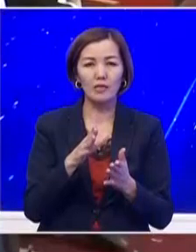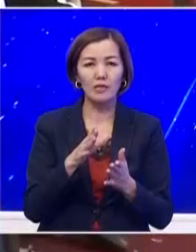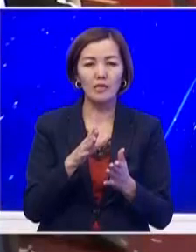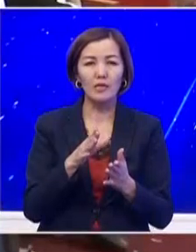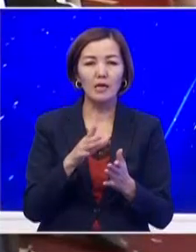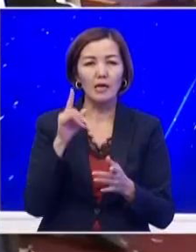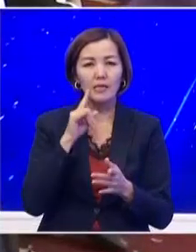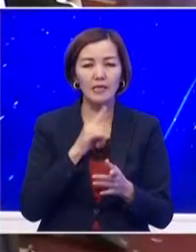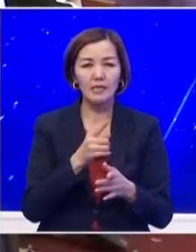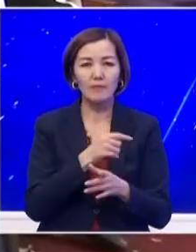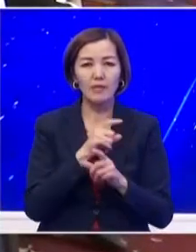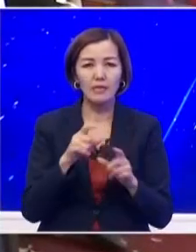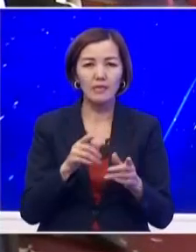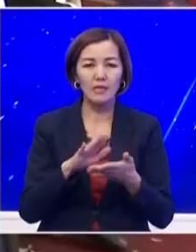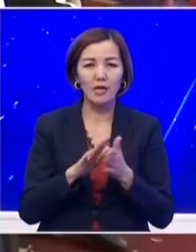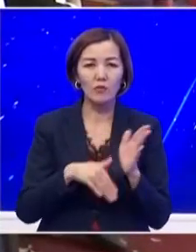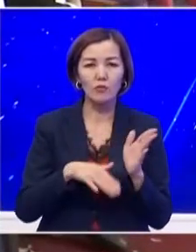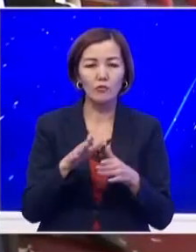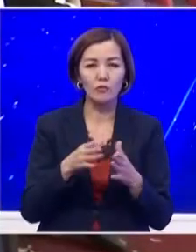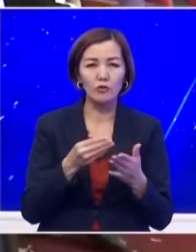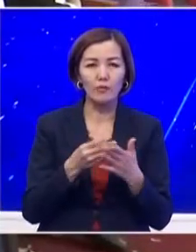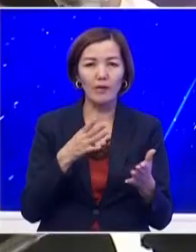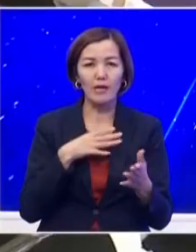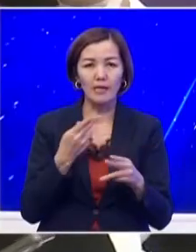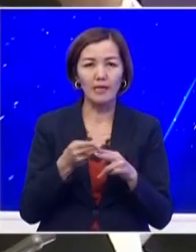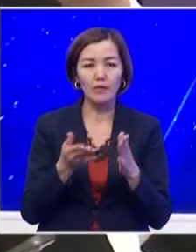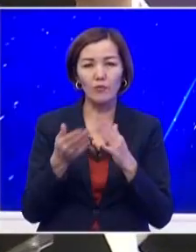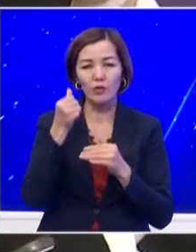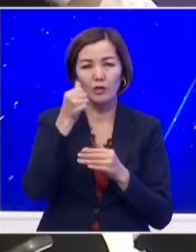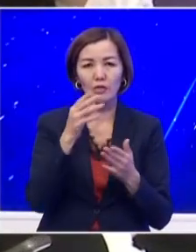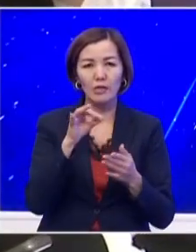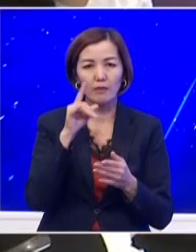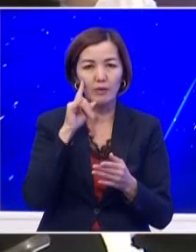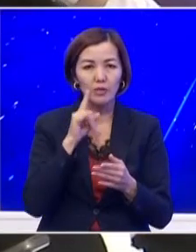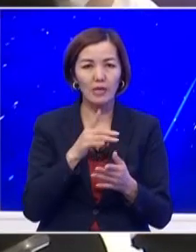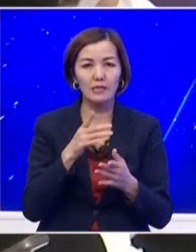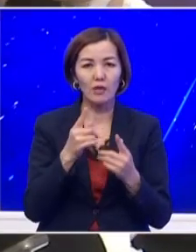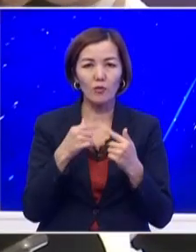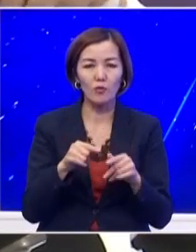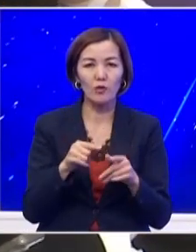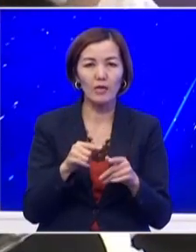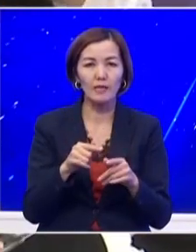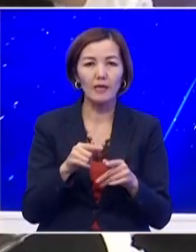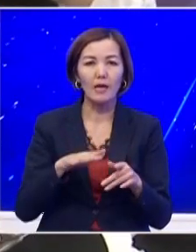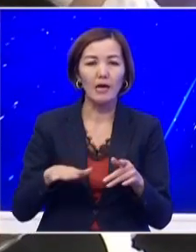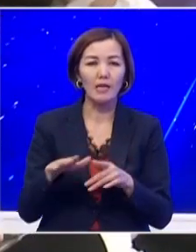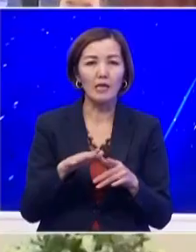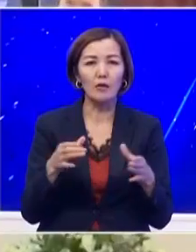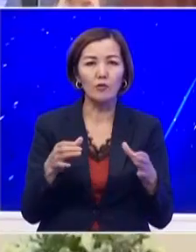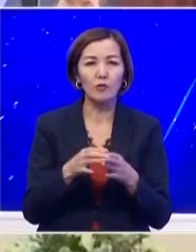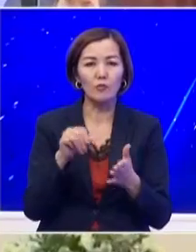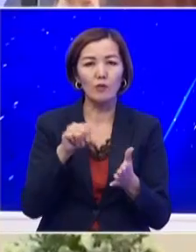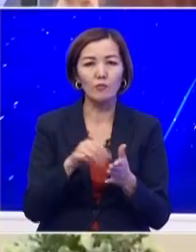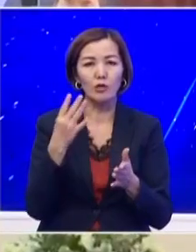Мускат отандық медицинаның әлеуетін жоғары бағалады. Әрі өткен жылы Еңбекші Қазақ ауданында құрылған демонстрациялық алаң ұйымға